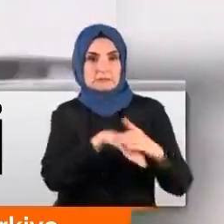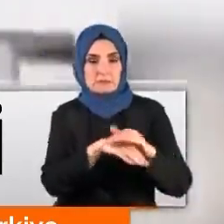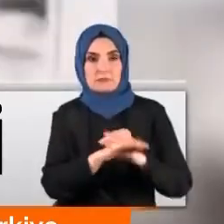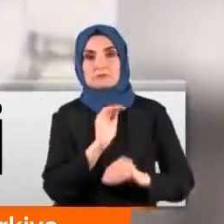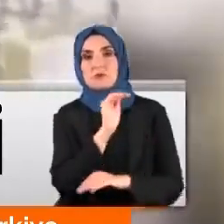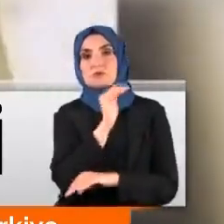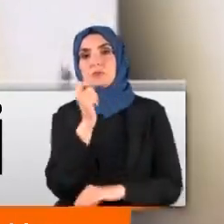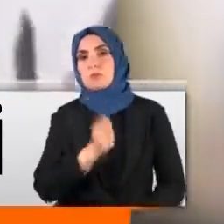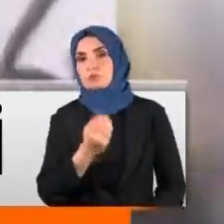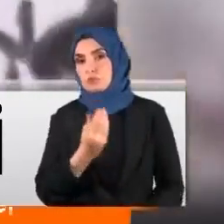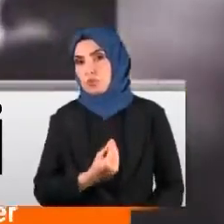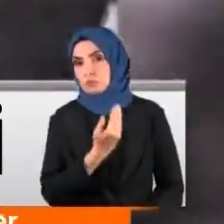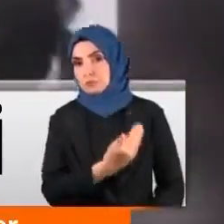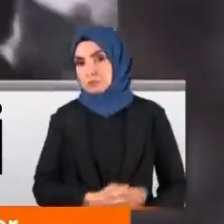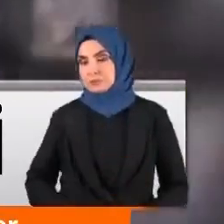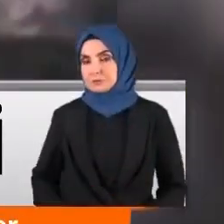kalmıştı.